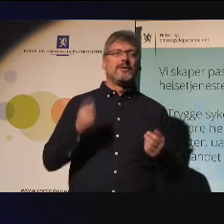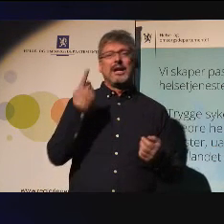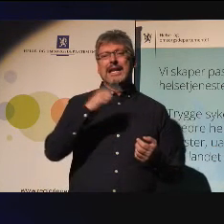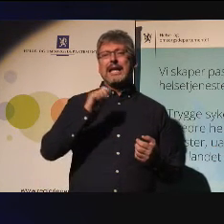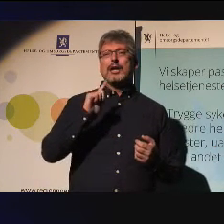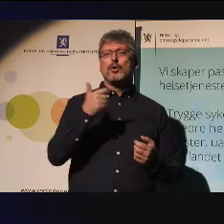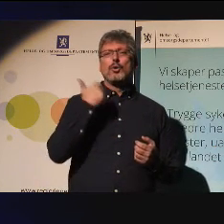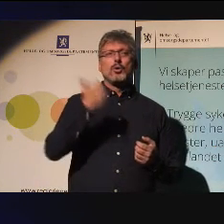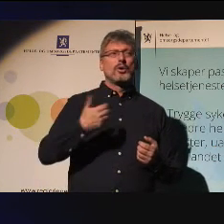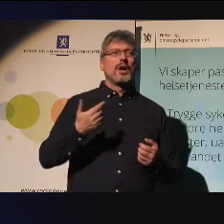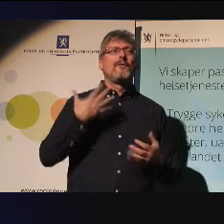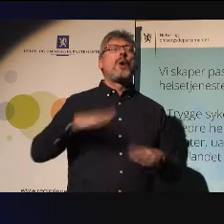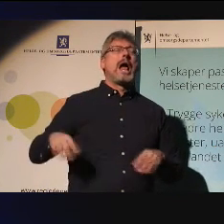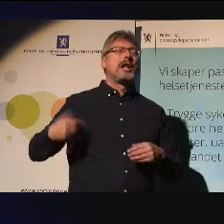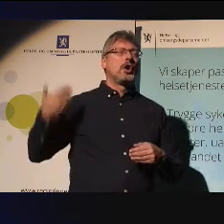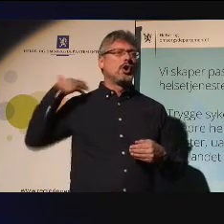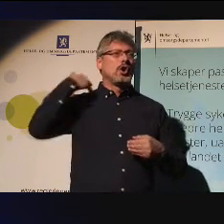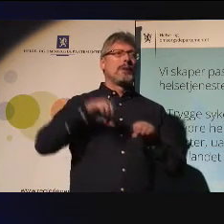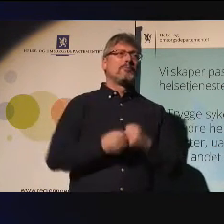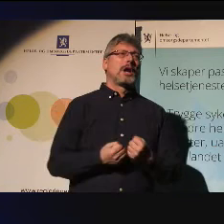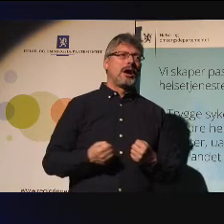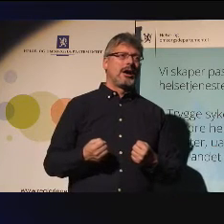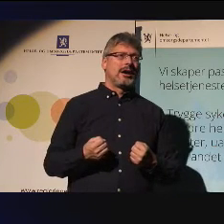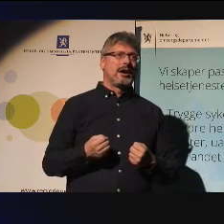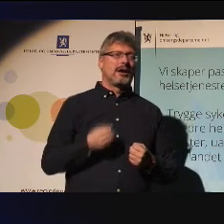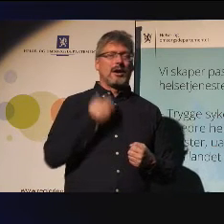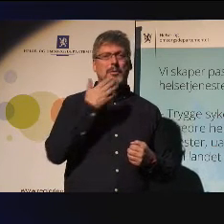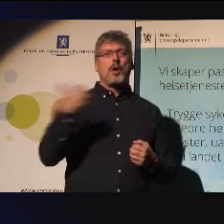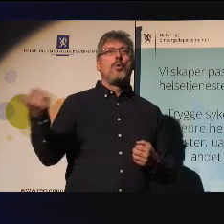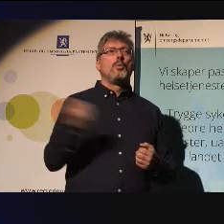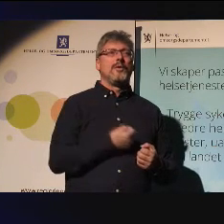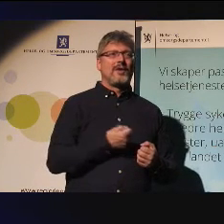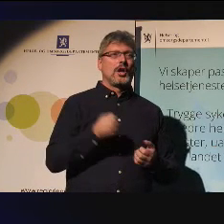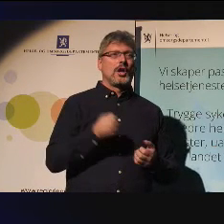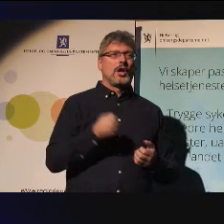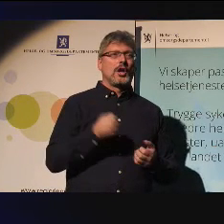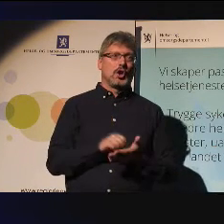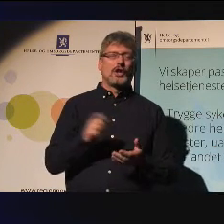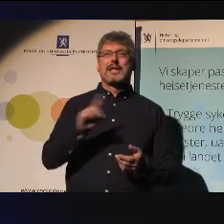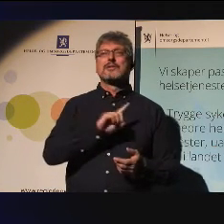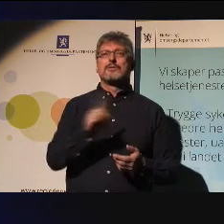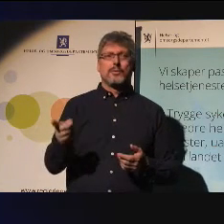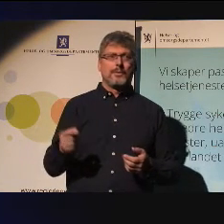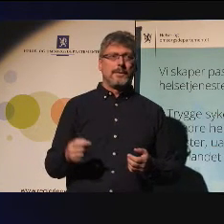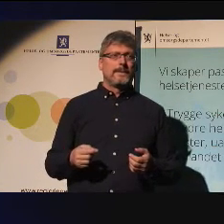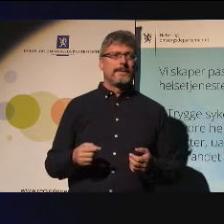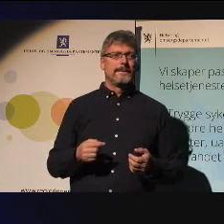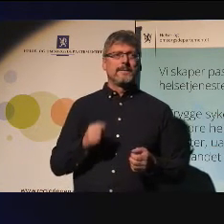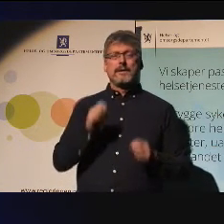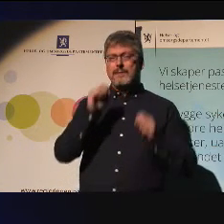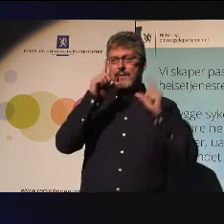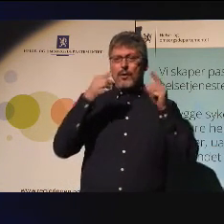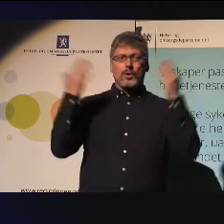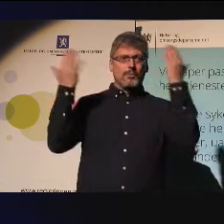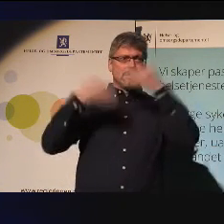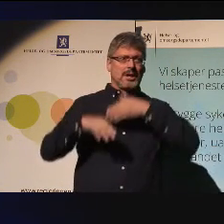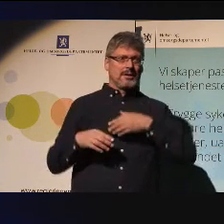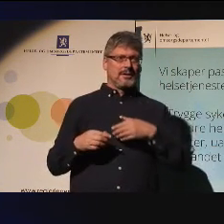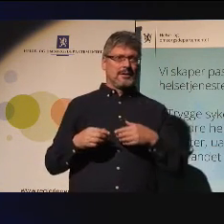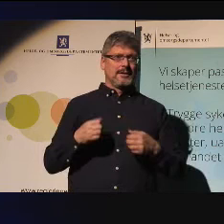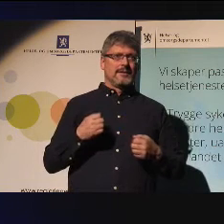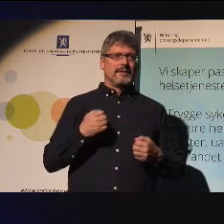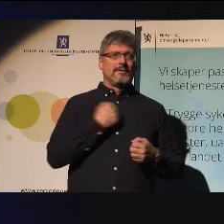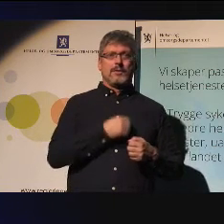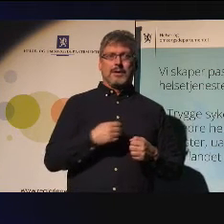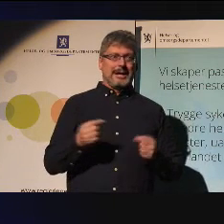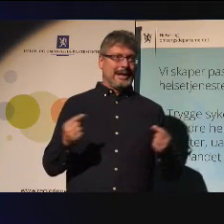siden og brakt ryggen, og jeg måtte uføretrygge meg etter en stund. Jeg våkner om natten fordi jeg har litt vondt i ryggen,